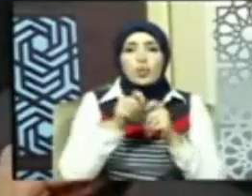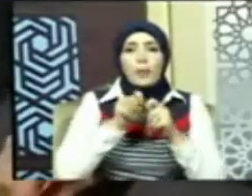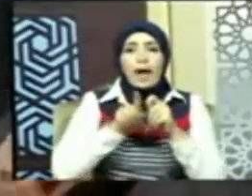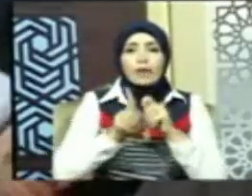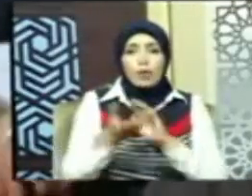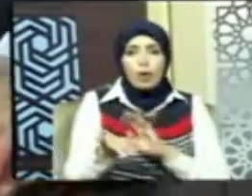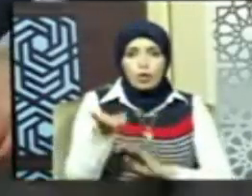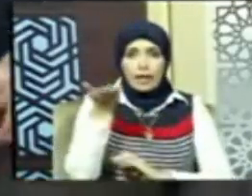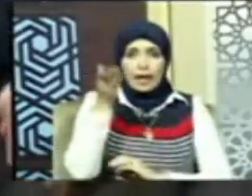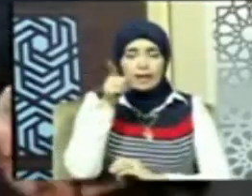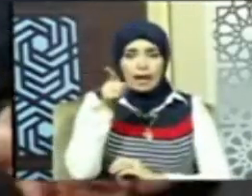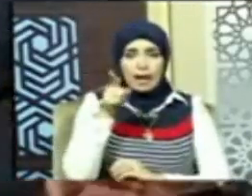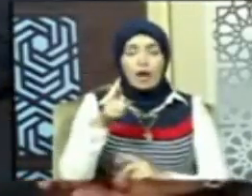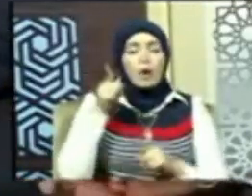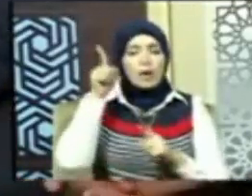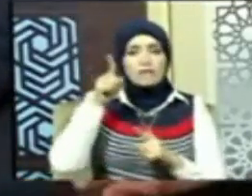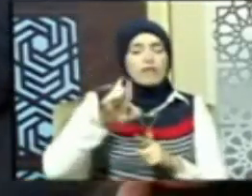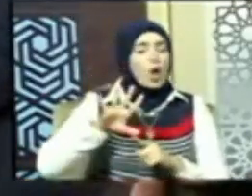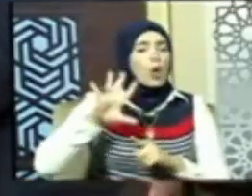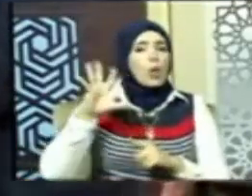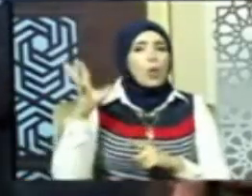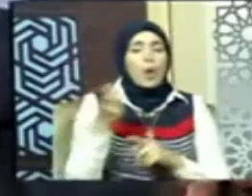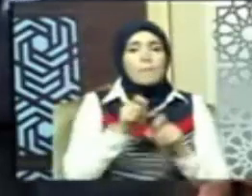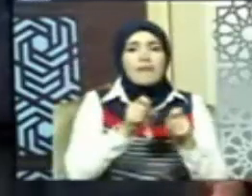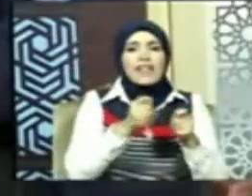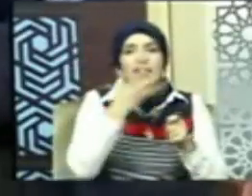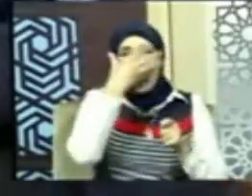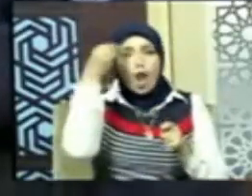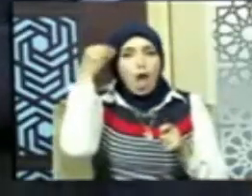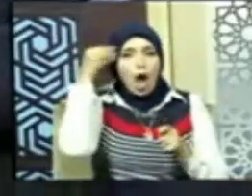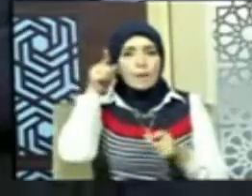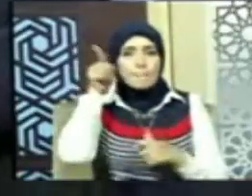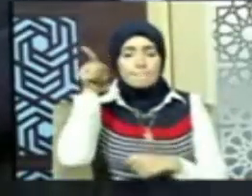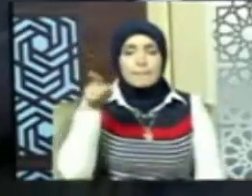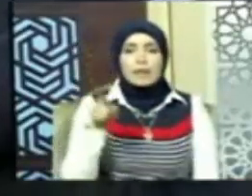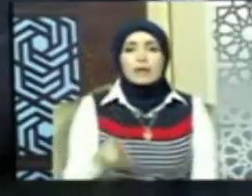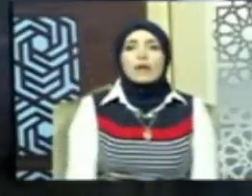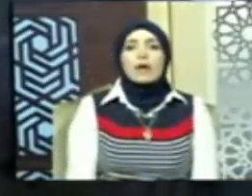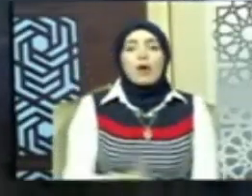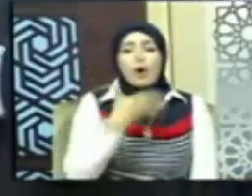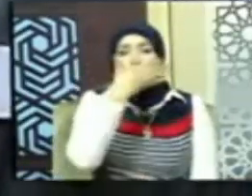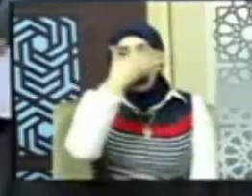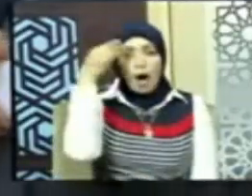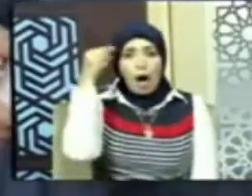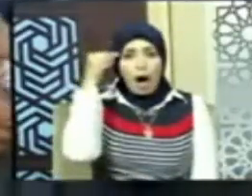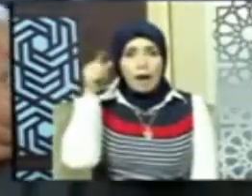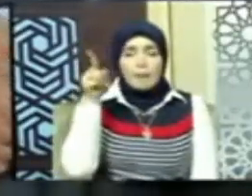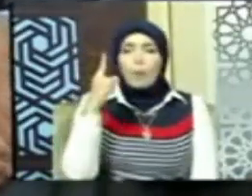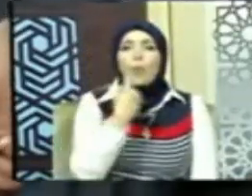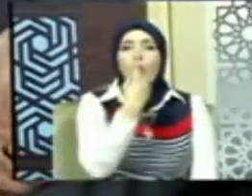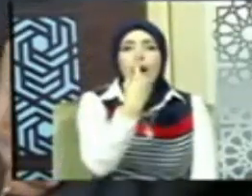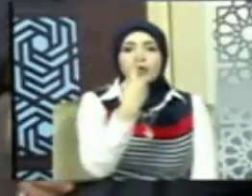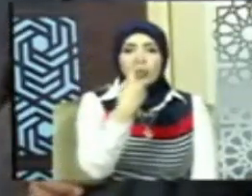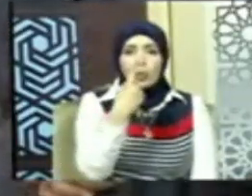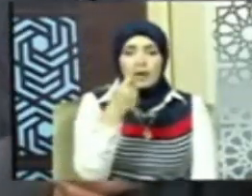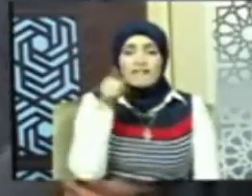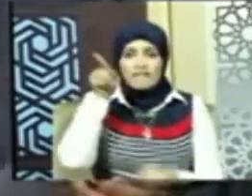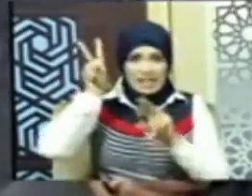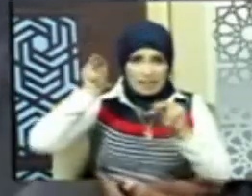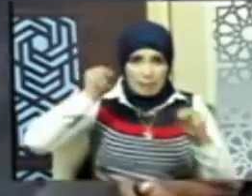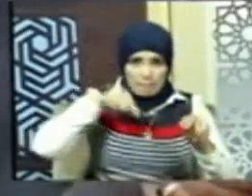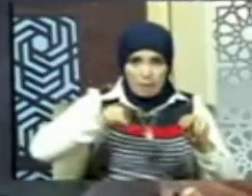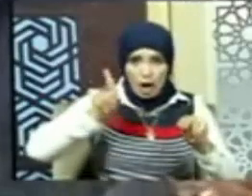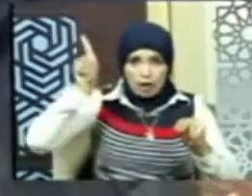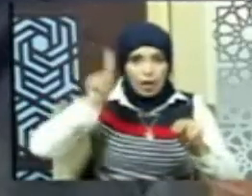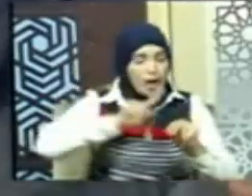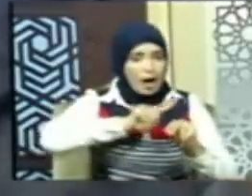وعنده مفاتيح الغيب، بأسلوب القصر، عنده وحده. ثم